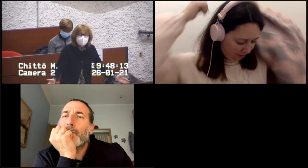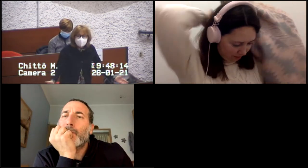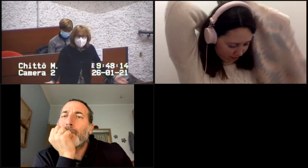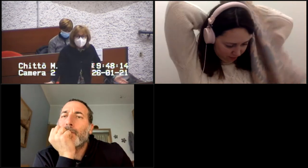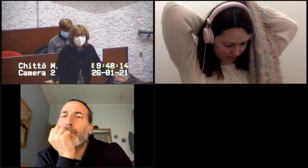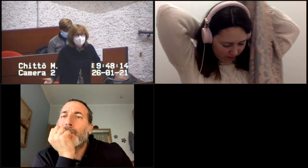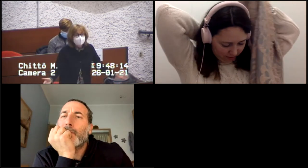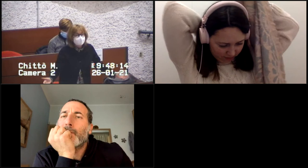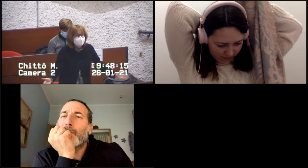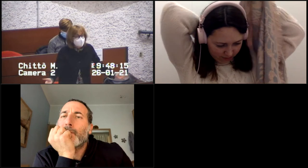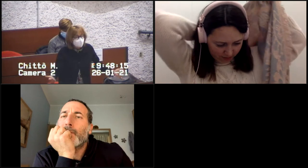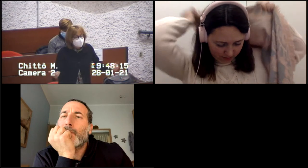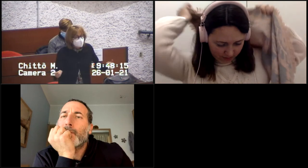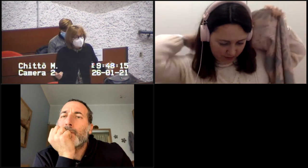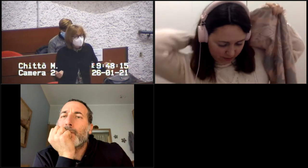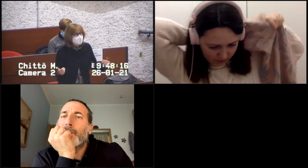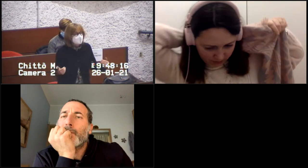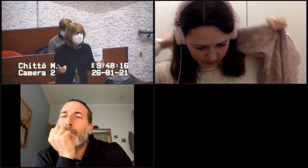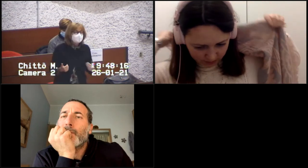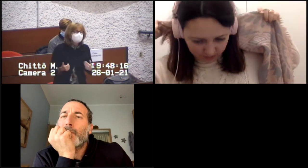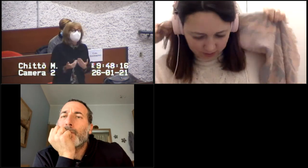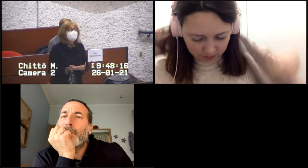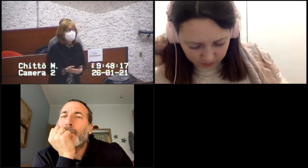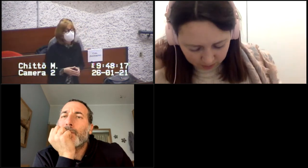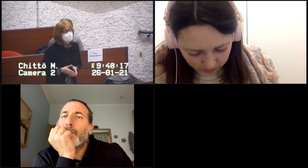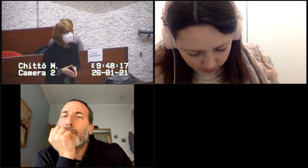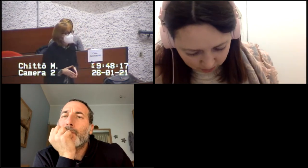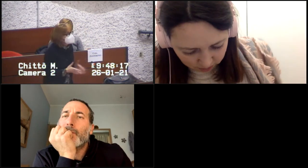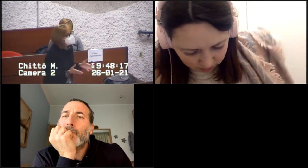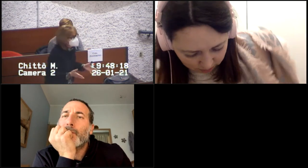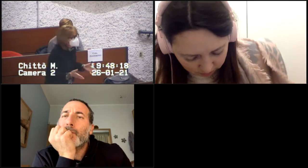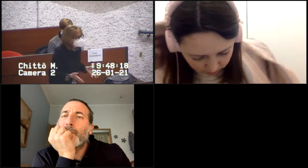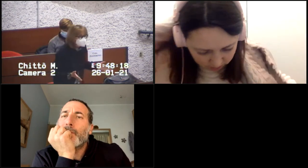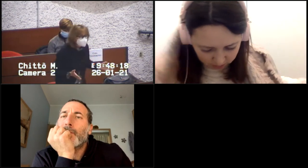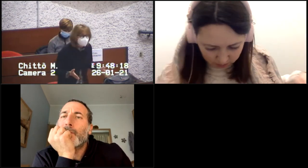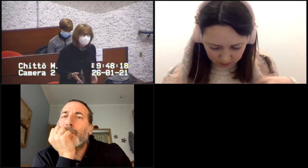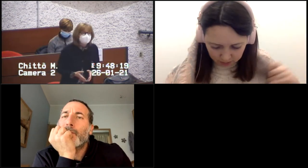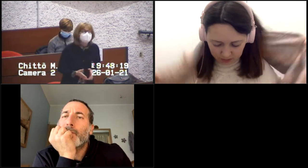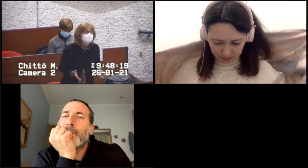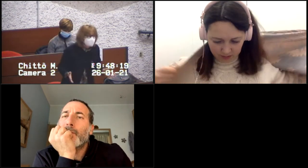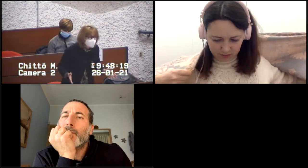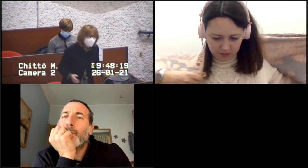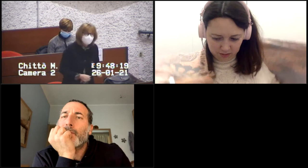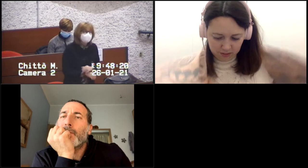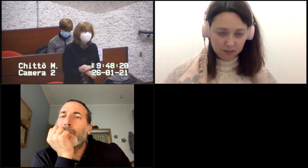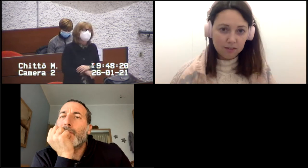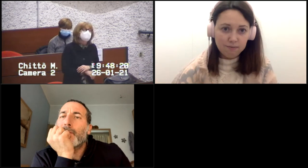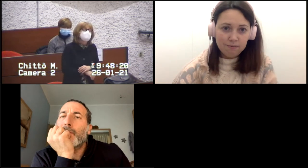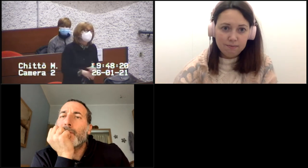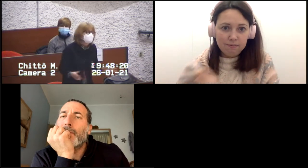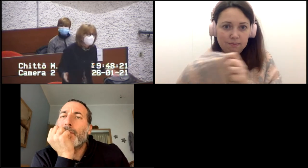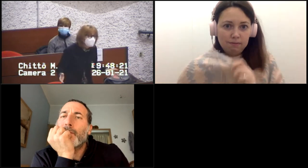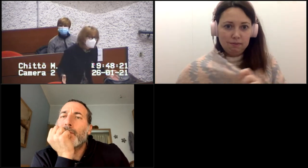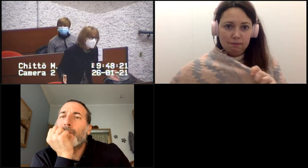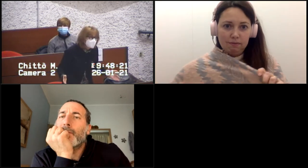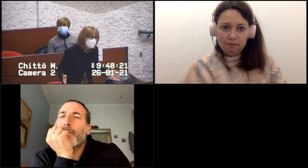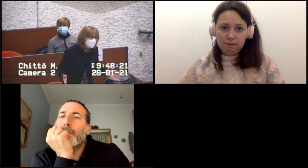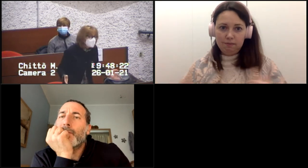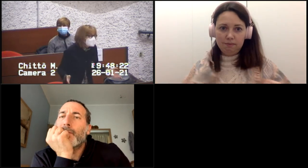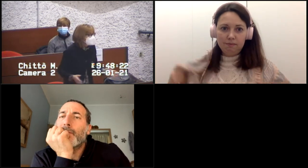i voti che siamo portati a esprimere sono voti politici, perché se fosse tecnico non passerebbe da